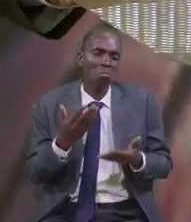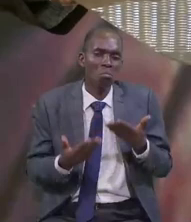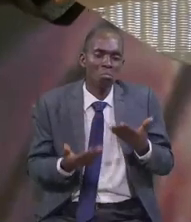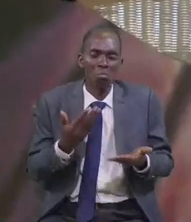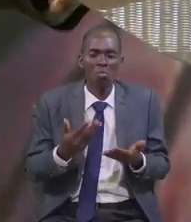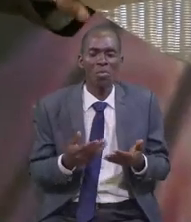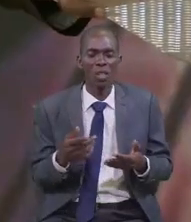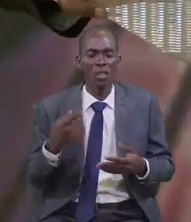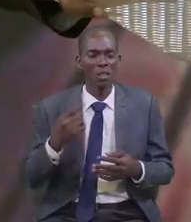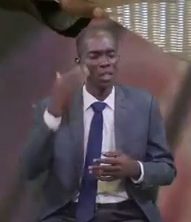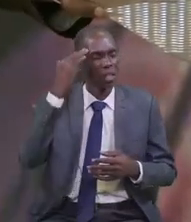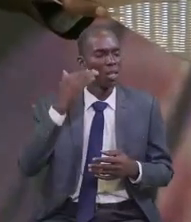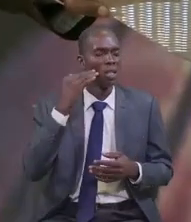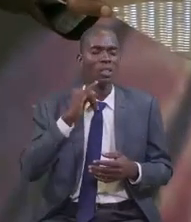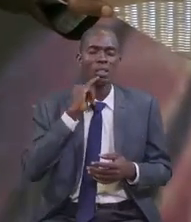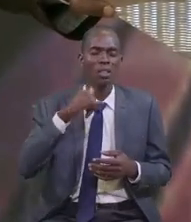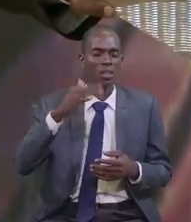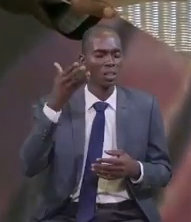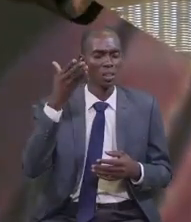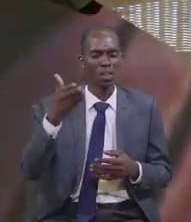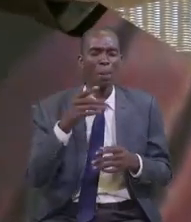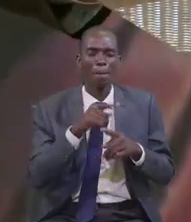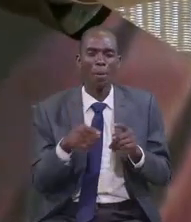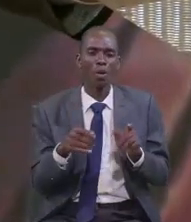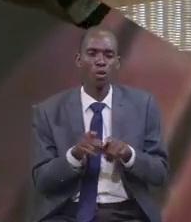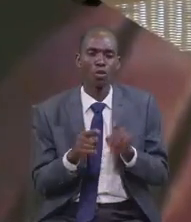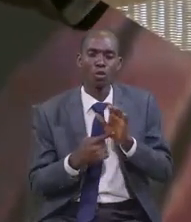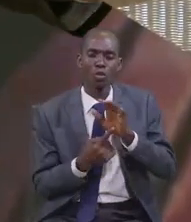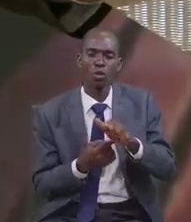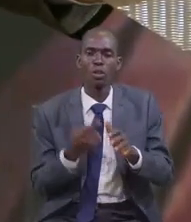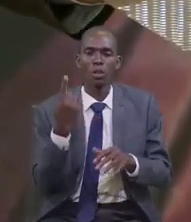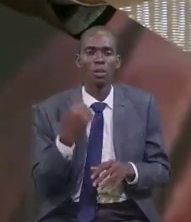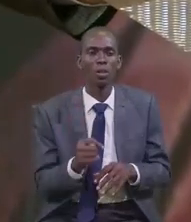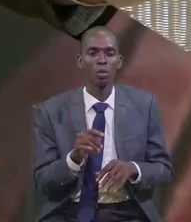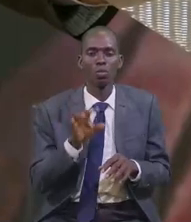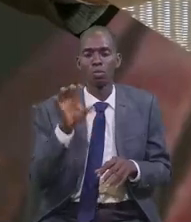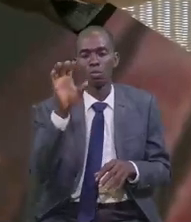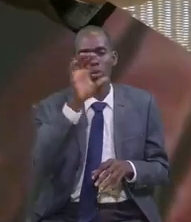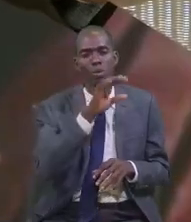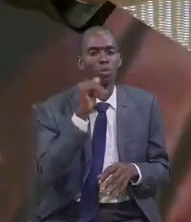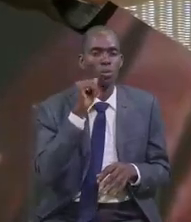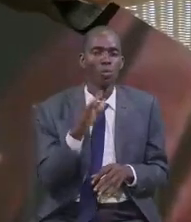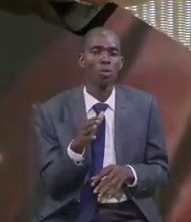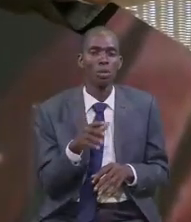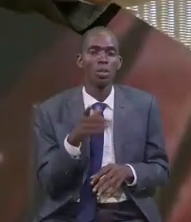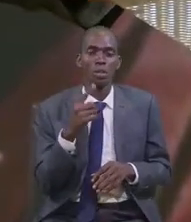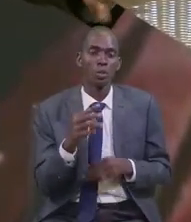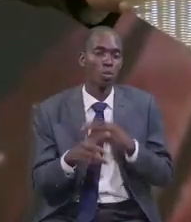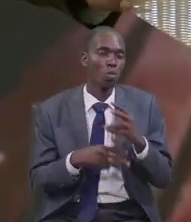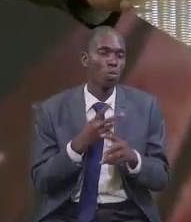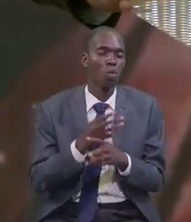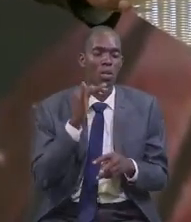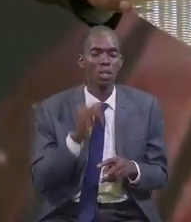qui se laisse aller. Quoi que les cheveux soient là. Même elle a même montré à la femme mondaine. Elle a même montré à la femme concubine,